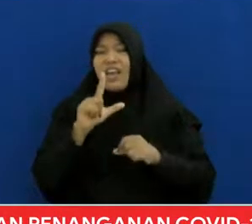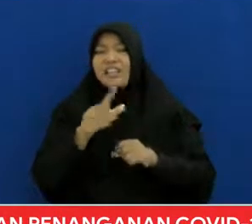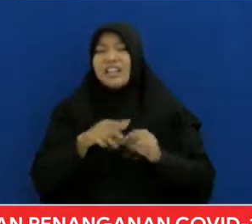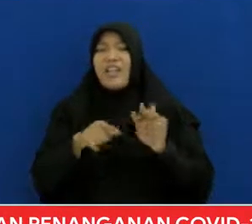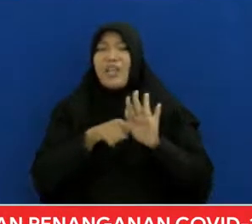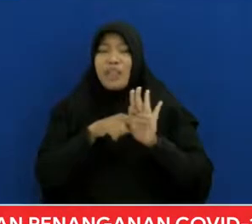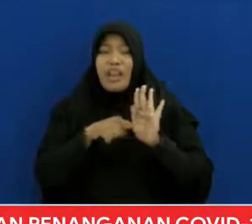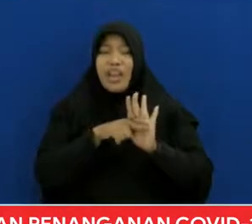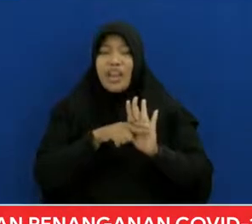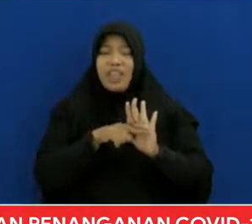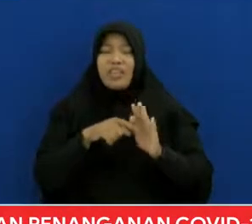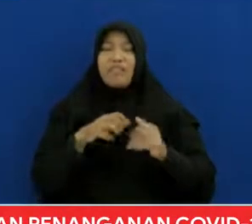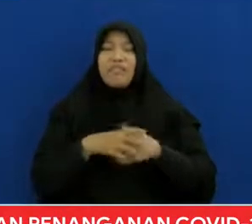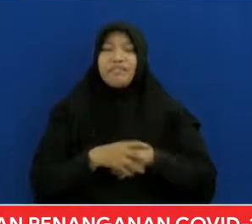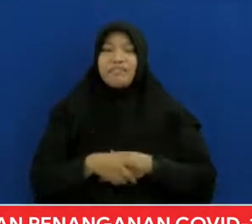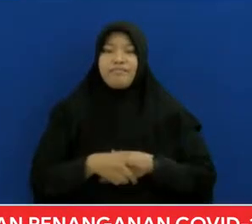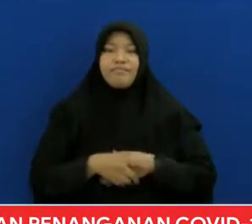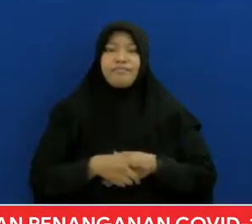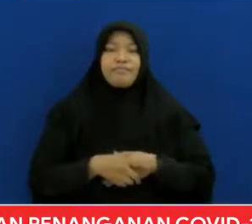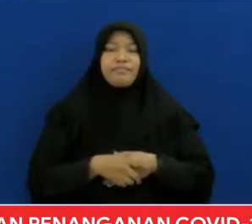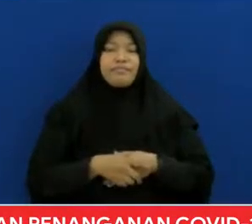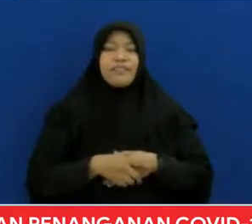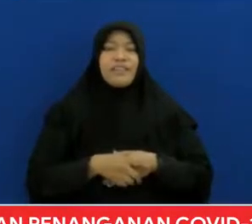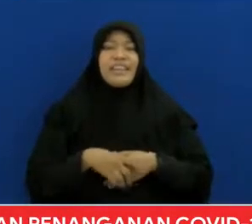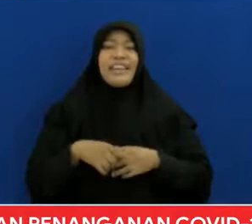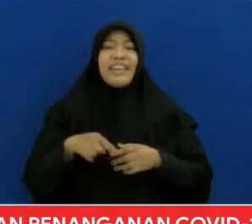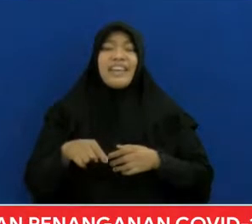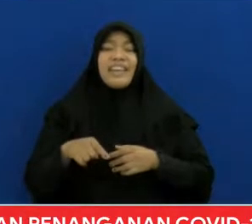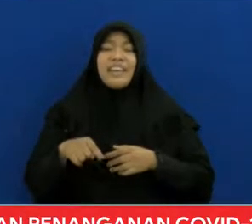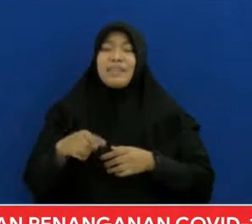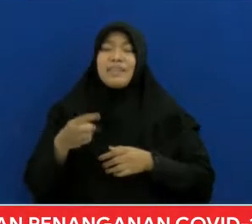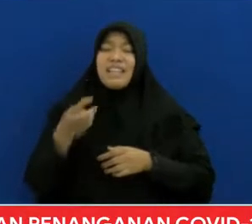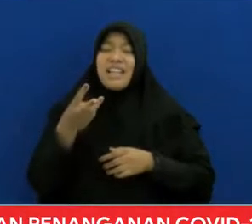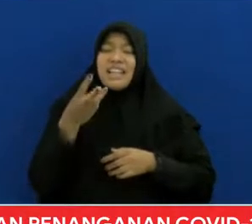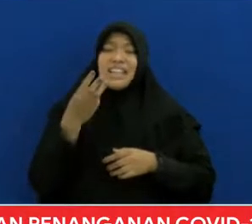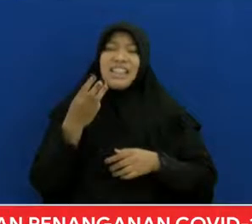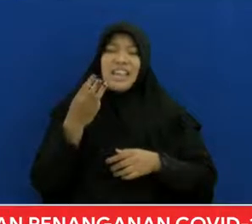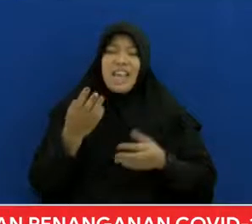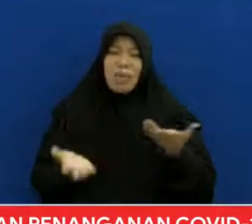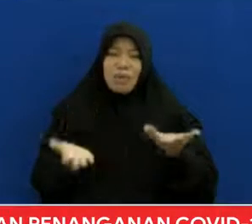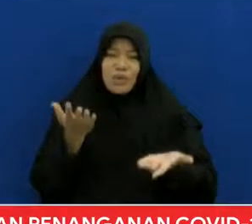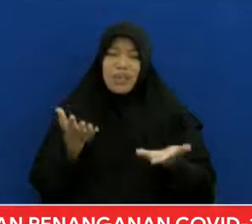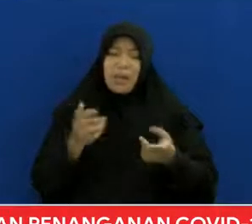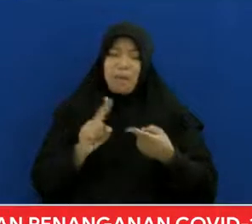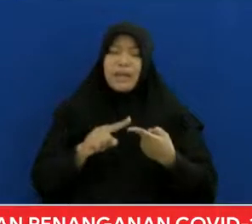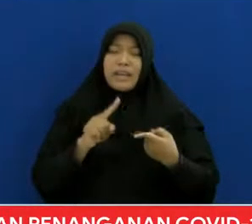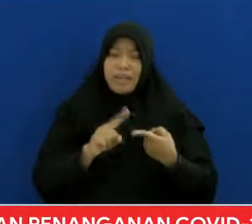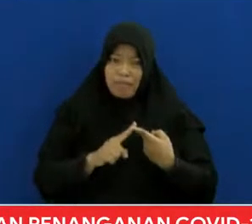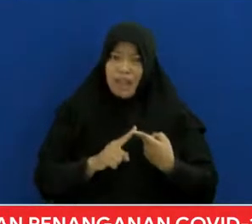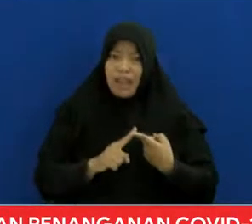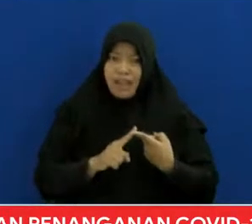negatif atau non-reaktif. Hal ini bisa ada 3 kemungkinan. Yang pertama,